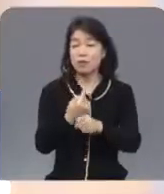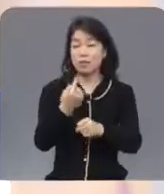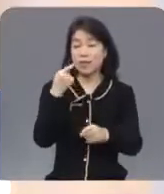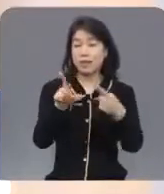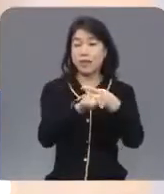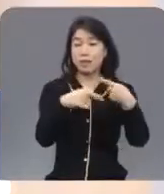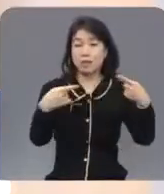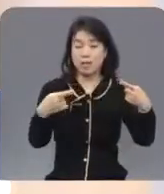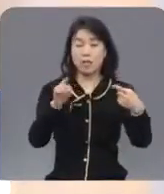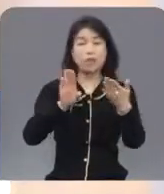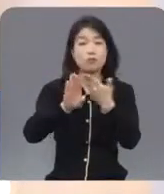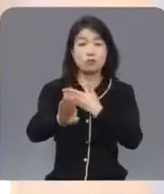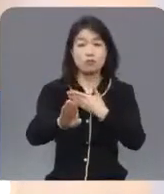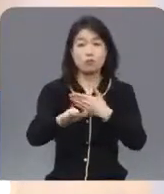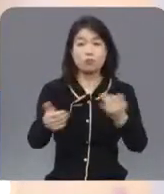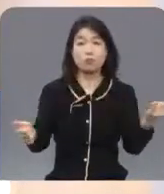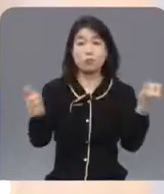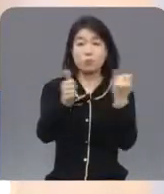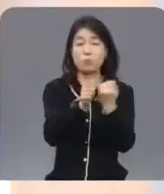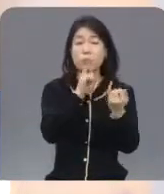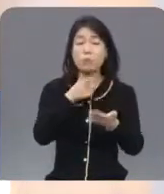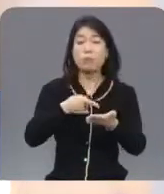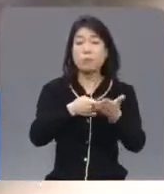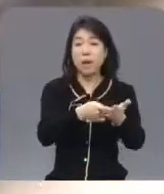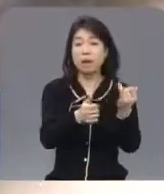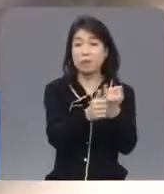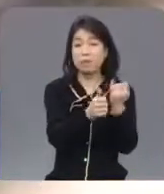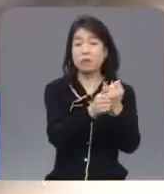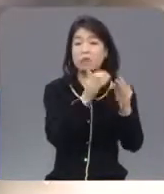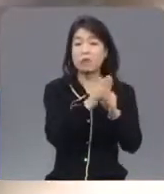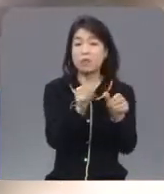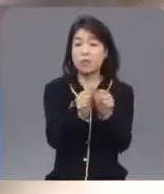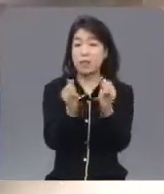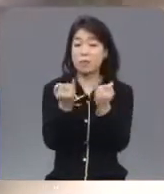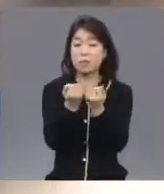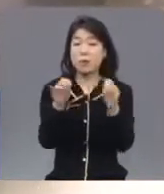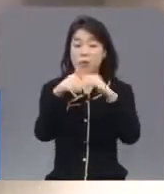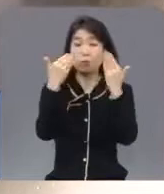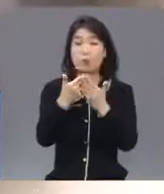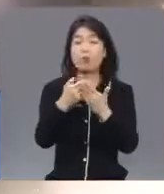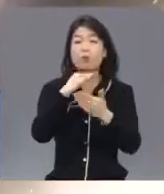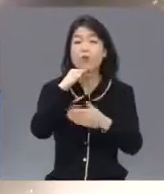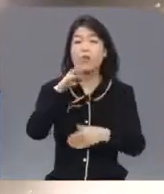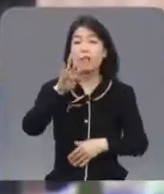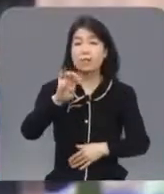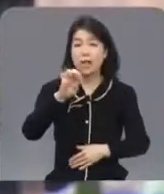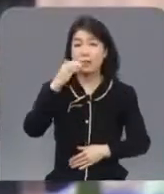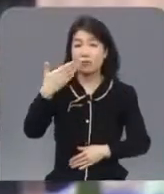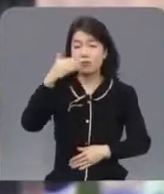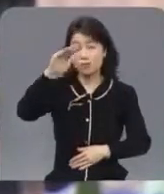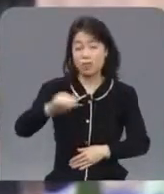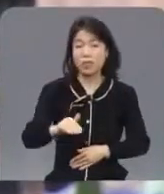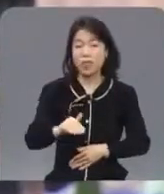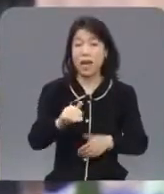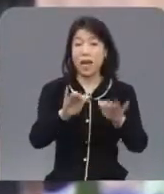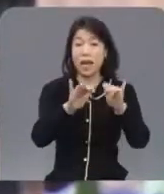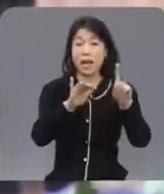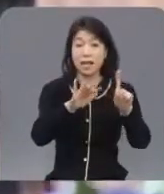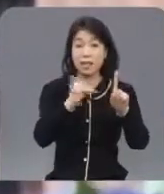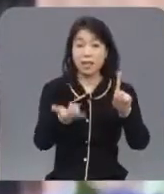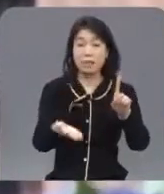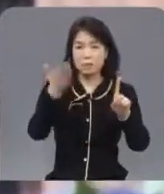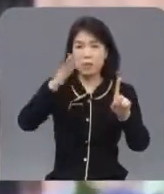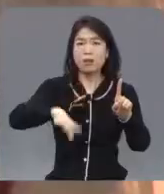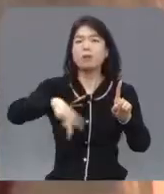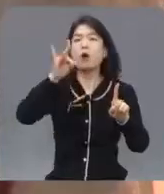1월 1일 이후 혼인신고를 한 부부 가운데 남녀 모도 만 49세 이하 해야되고 한사람 이상은 초원 해야